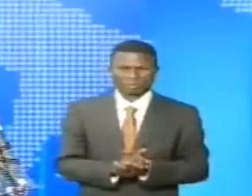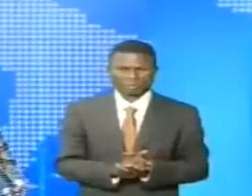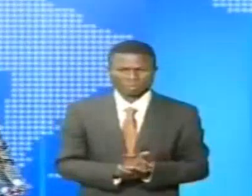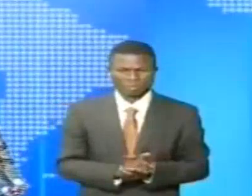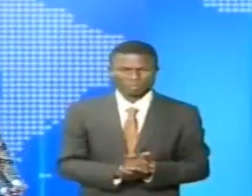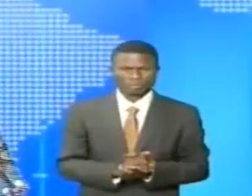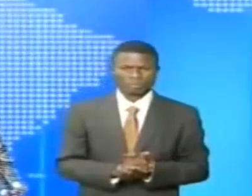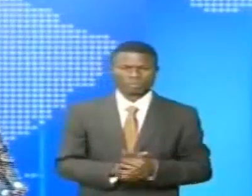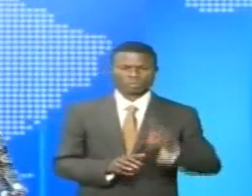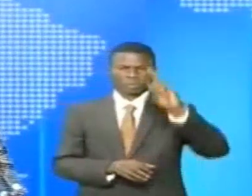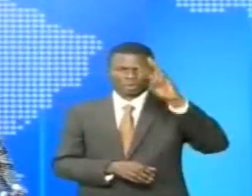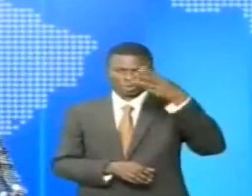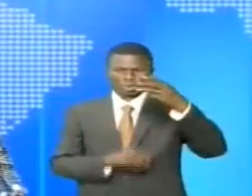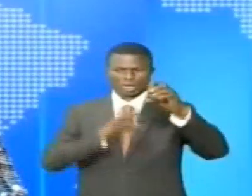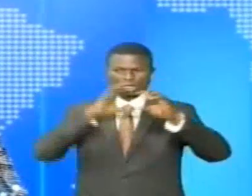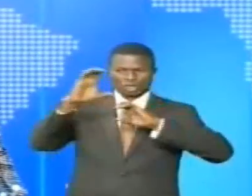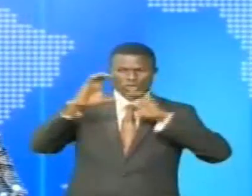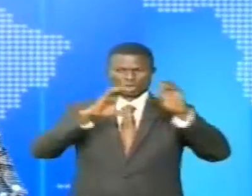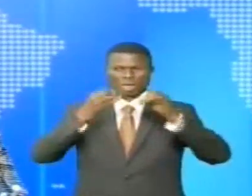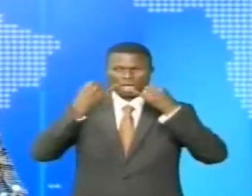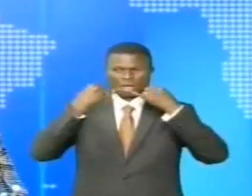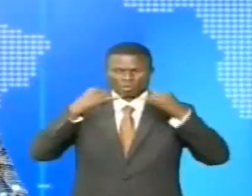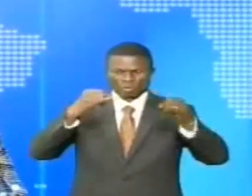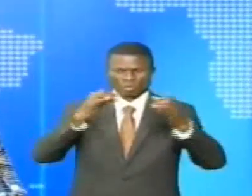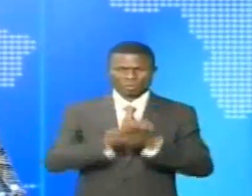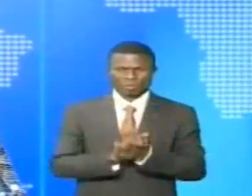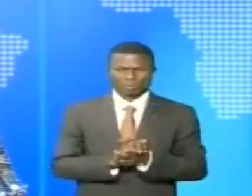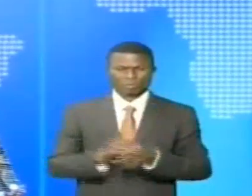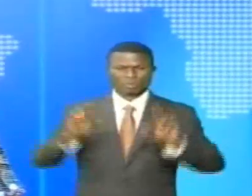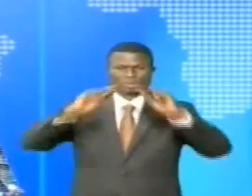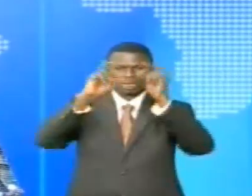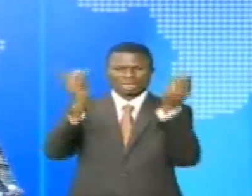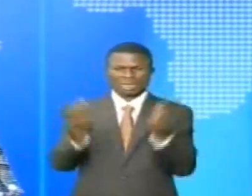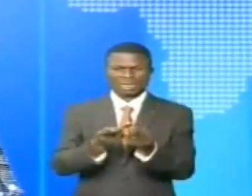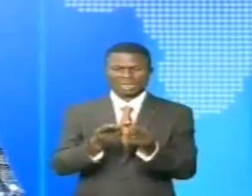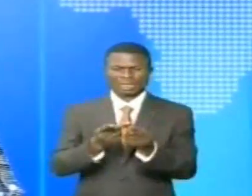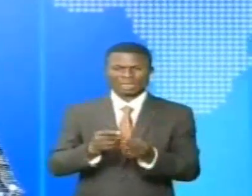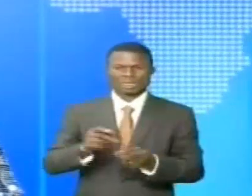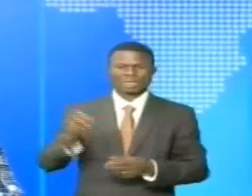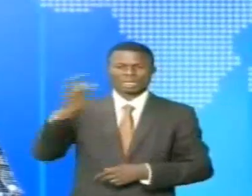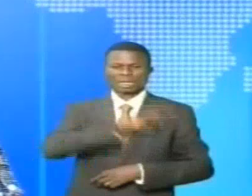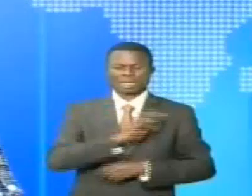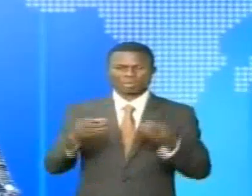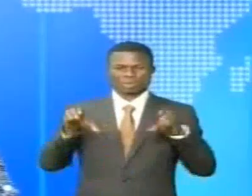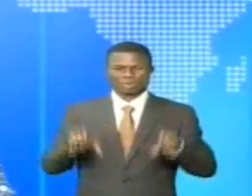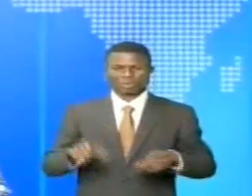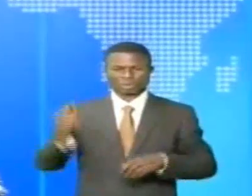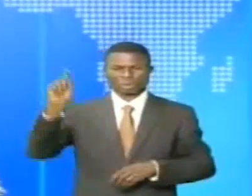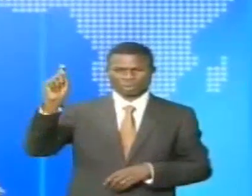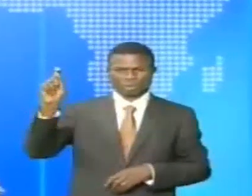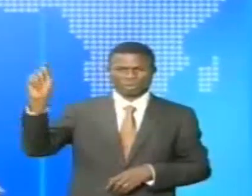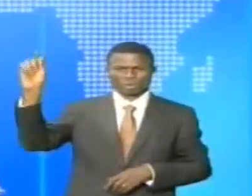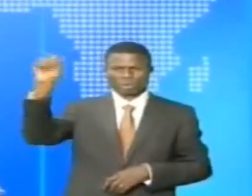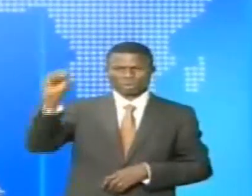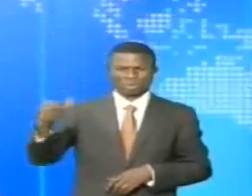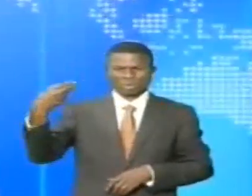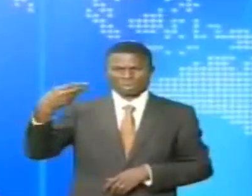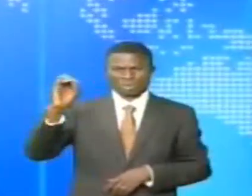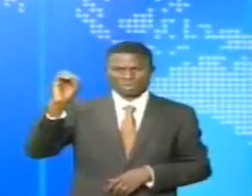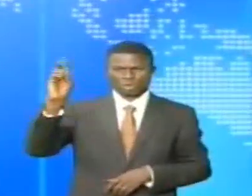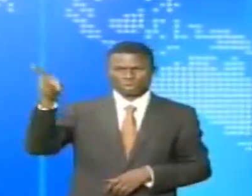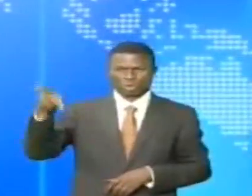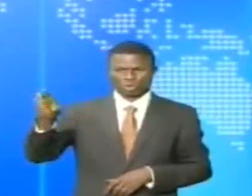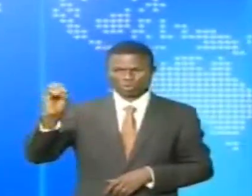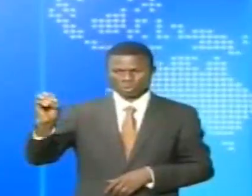Et un autre communiqué enfin, la grande communauté Tshokwe de la République démocratique du Congo en général et